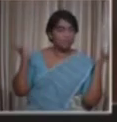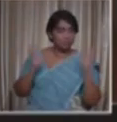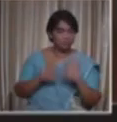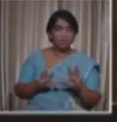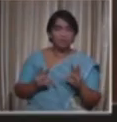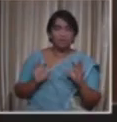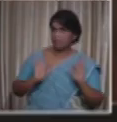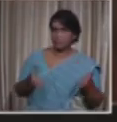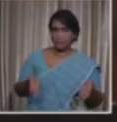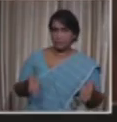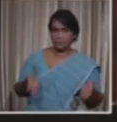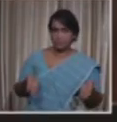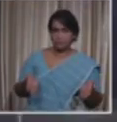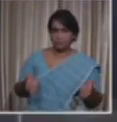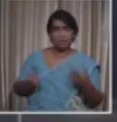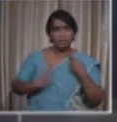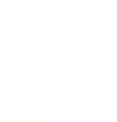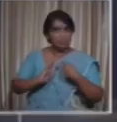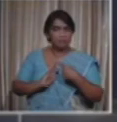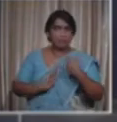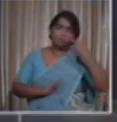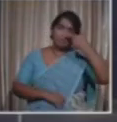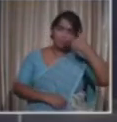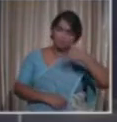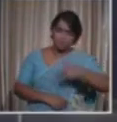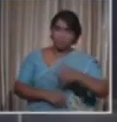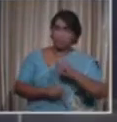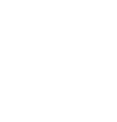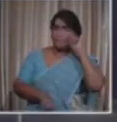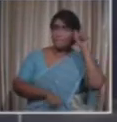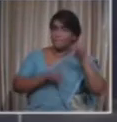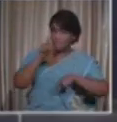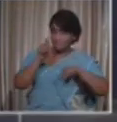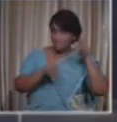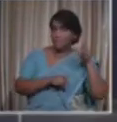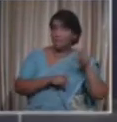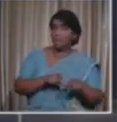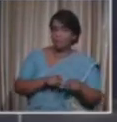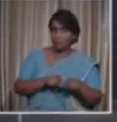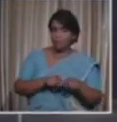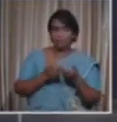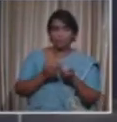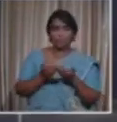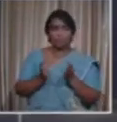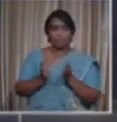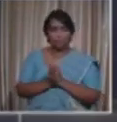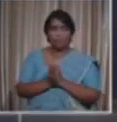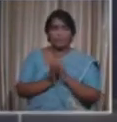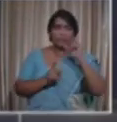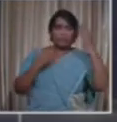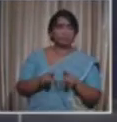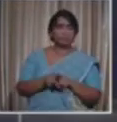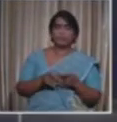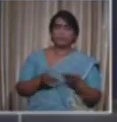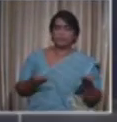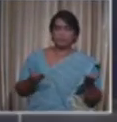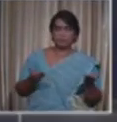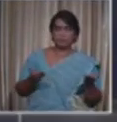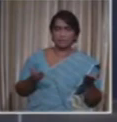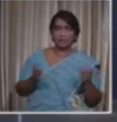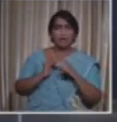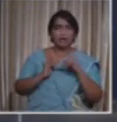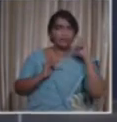සාමාන්‍ය තත්ත්වයක් යටතේ නෙවෙයි. මුළු රටේම ඉන්ධන නැතුව මහජනයා ඒ කියන්නේ ස්වයං ඇඳිරි නීතිය දාපු තත්ත්වයක් තියෙනවා.